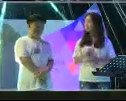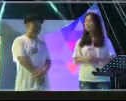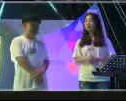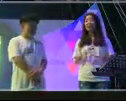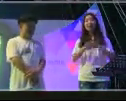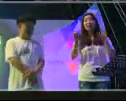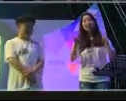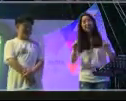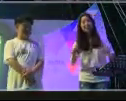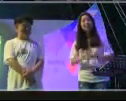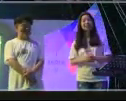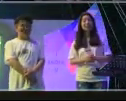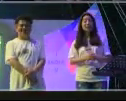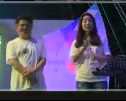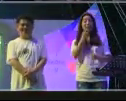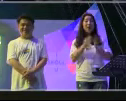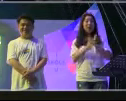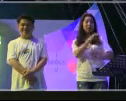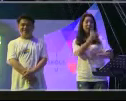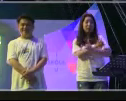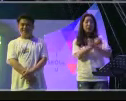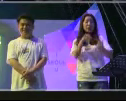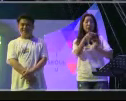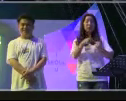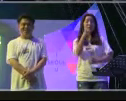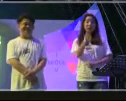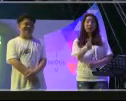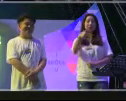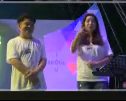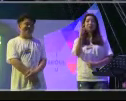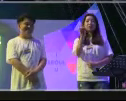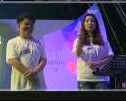인사드리겠습니다 서울시 인권위원회 위원장 촬영입니다